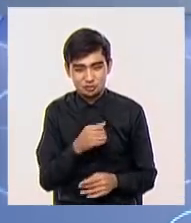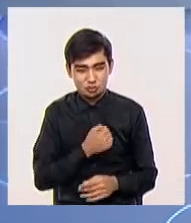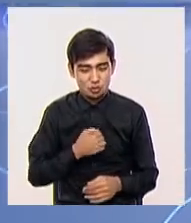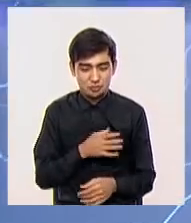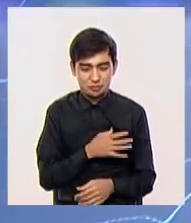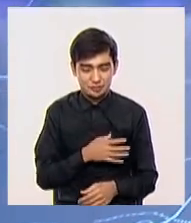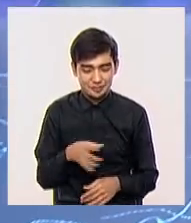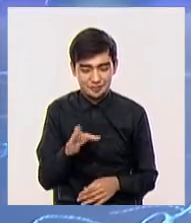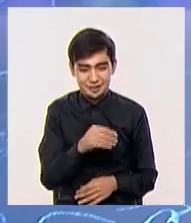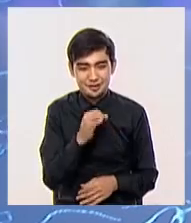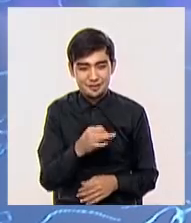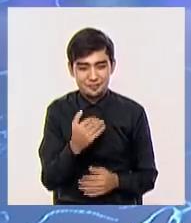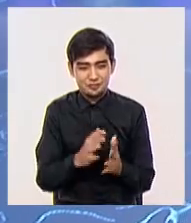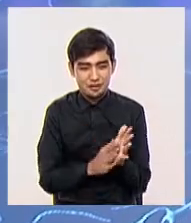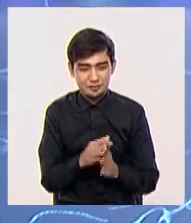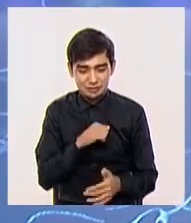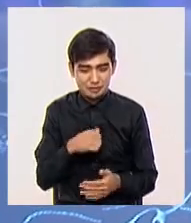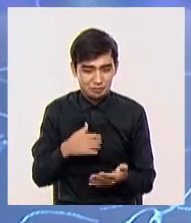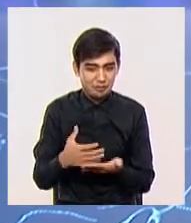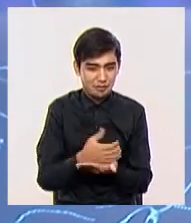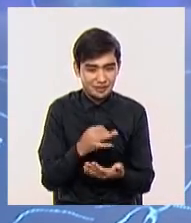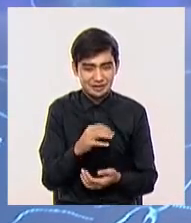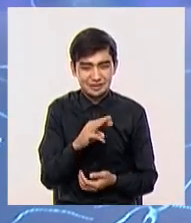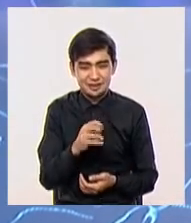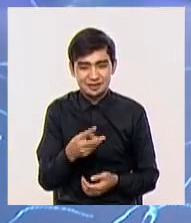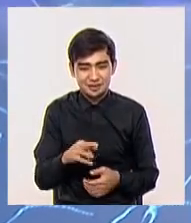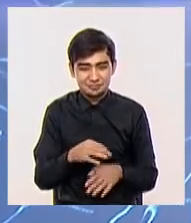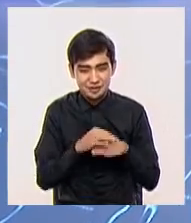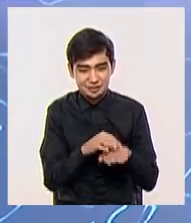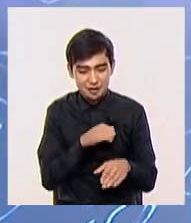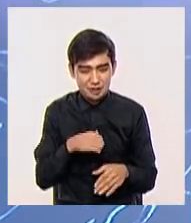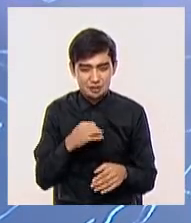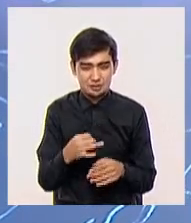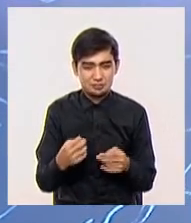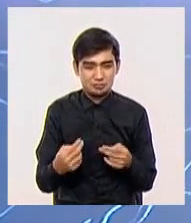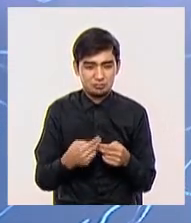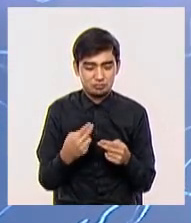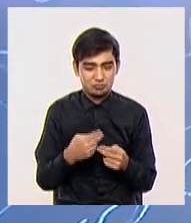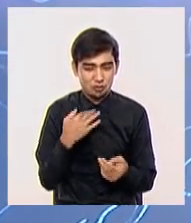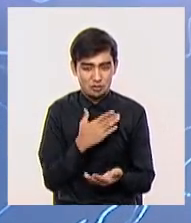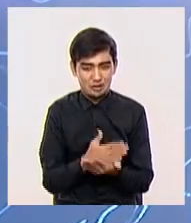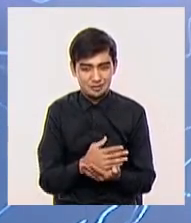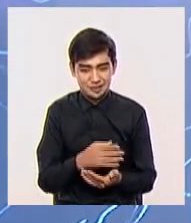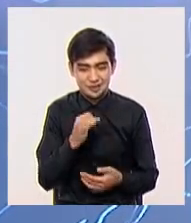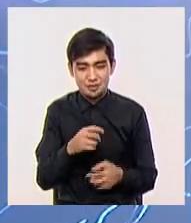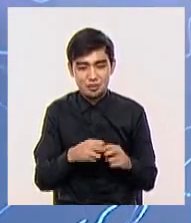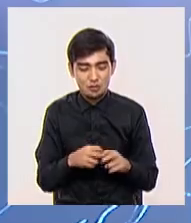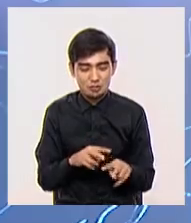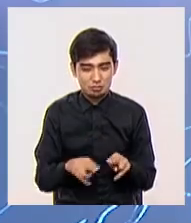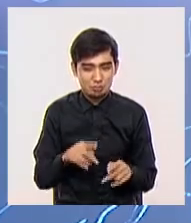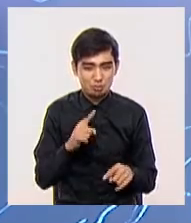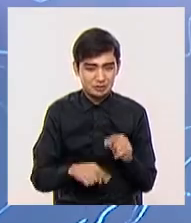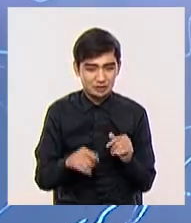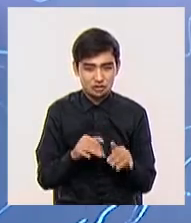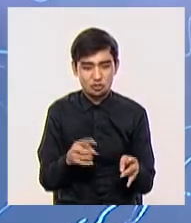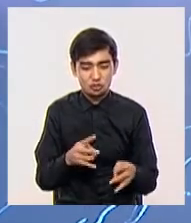ашулы. Айтуларынша, шөпті жинап, оны станцияға жеткізуде еріктілер кедергілерге ұшырап жатыр екен. Мұндай мәселелерді дер кезінде